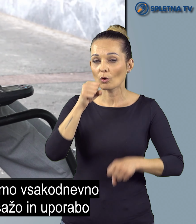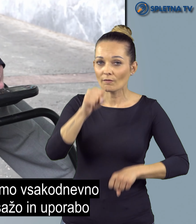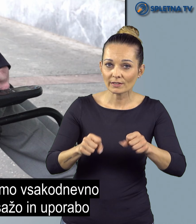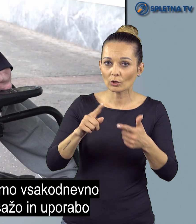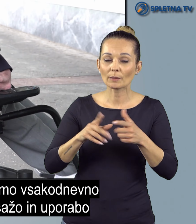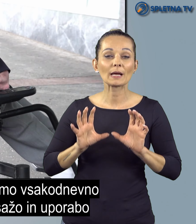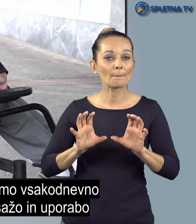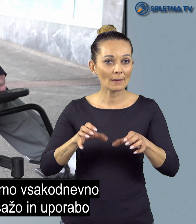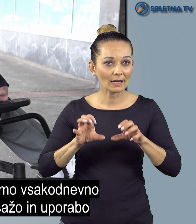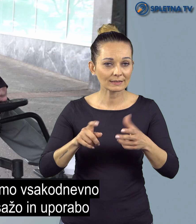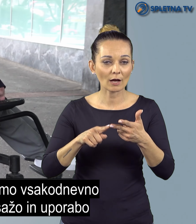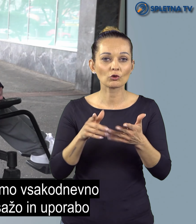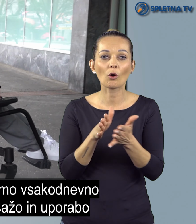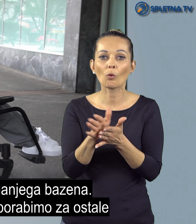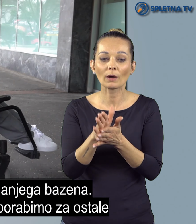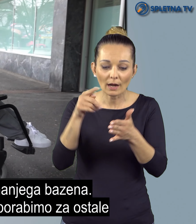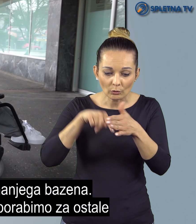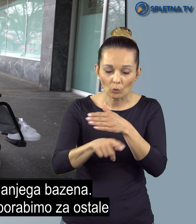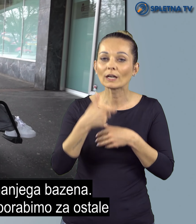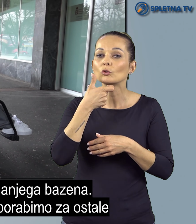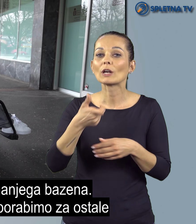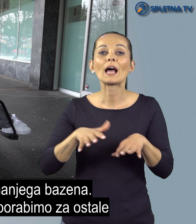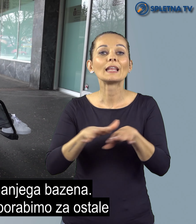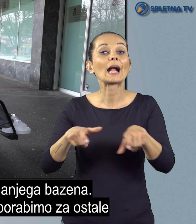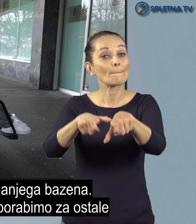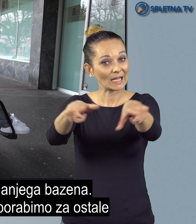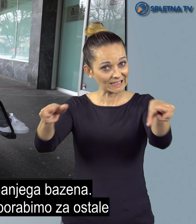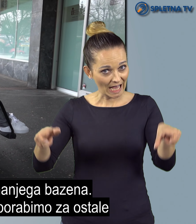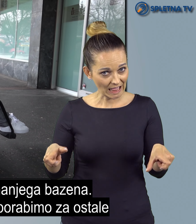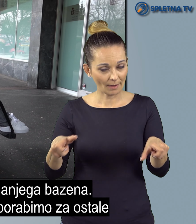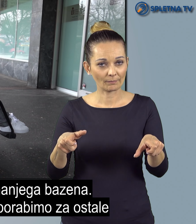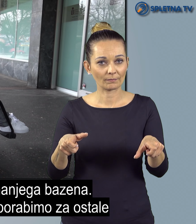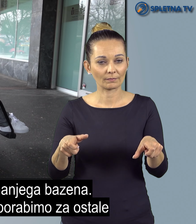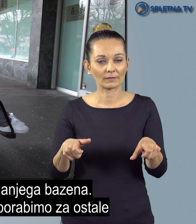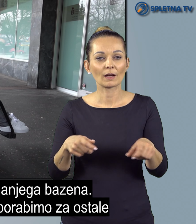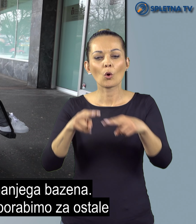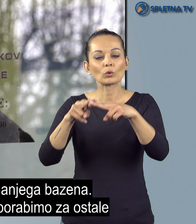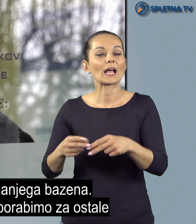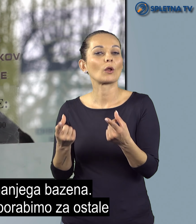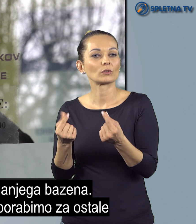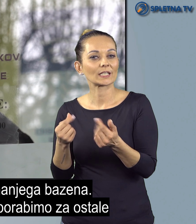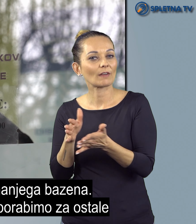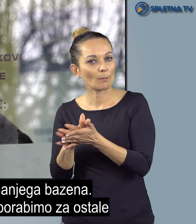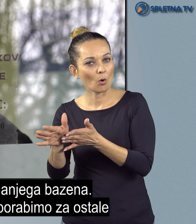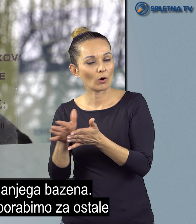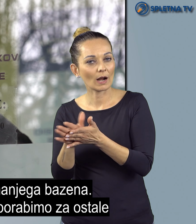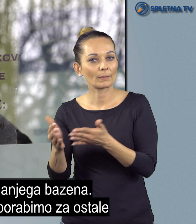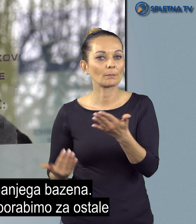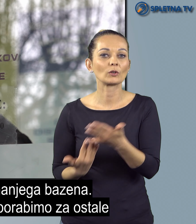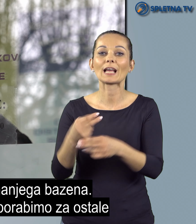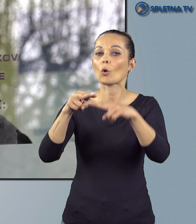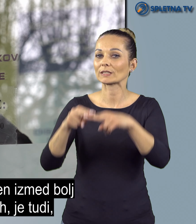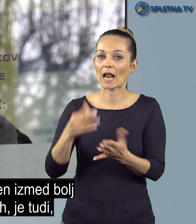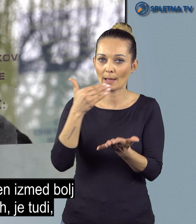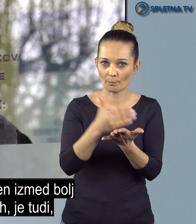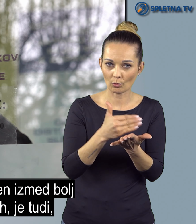fizioterapijo, masažo in uporabo notranjega in zunanjega bazena. Ostala sredstva pa porabimo za